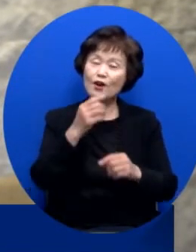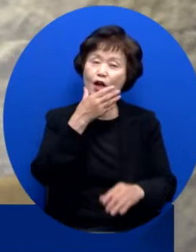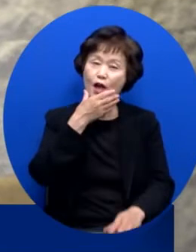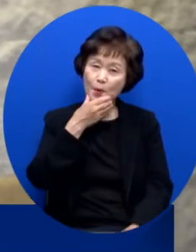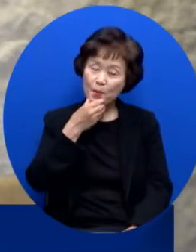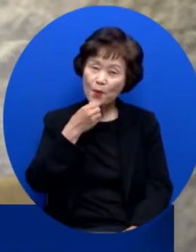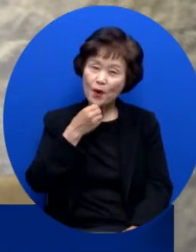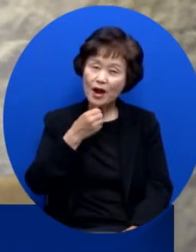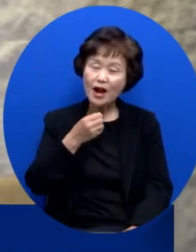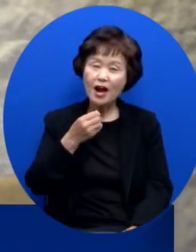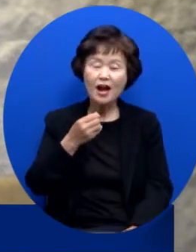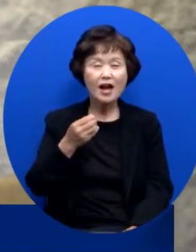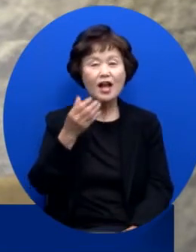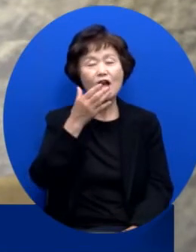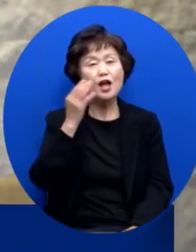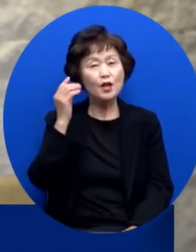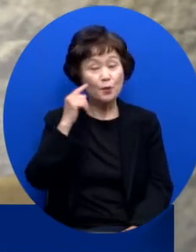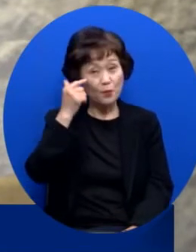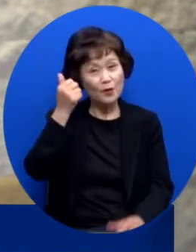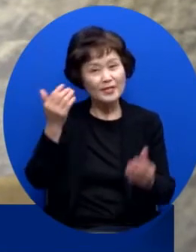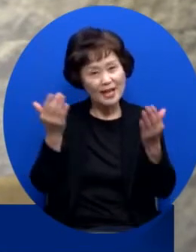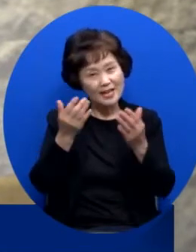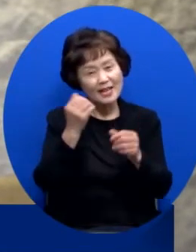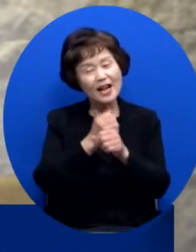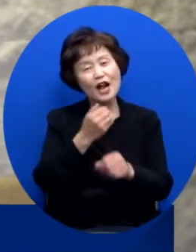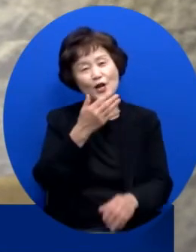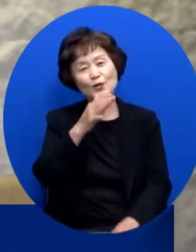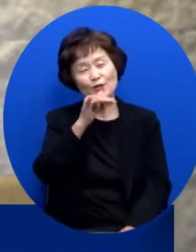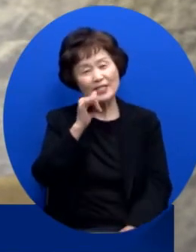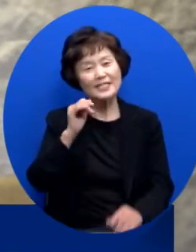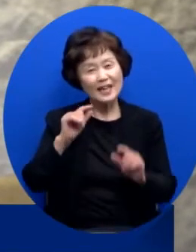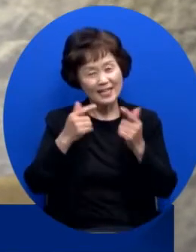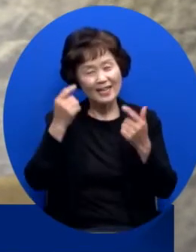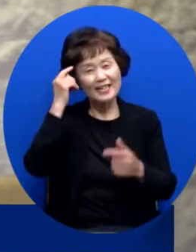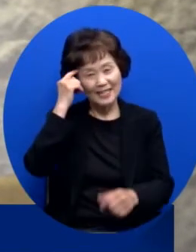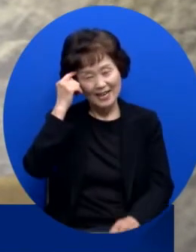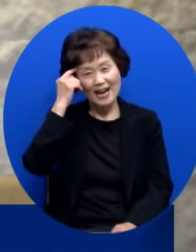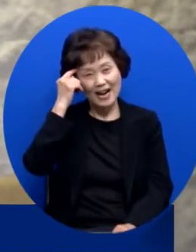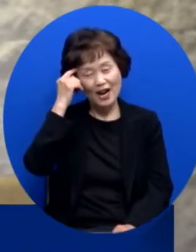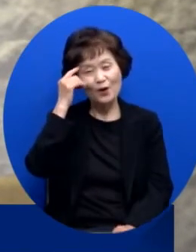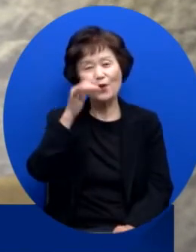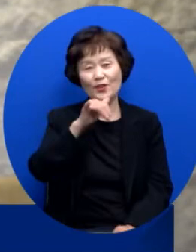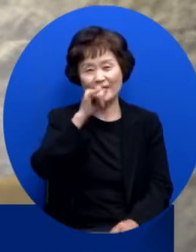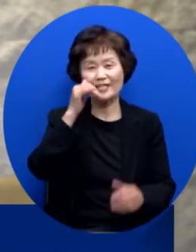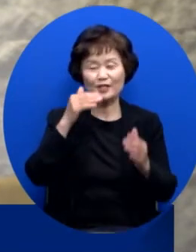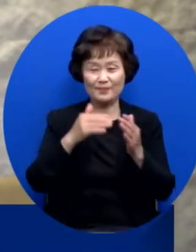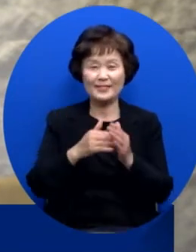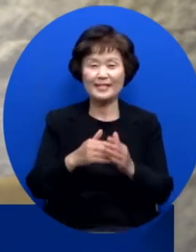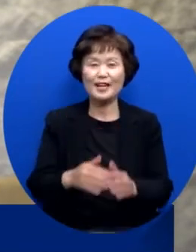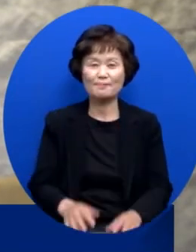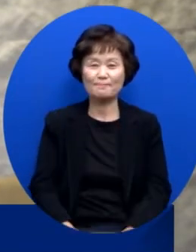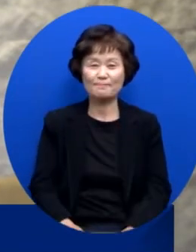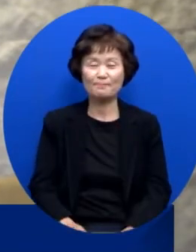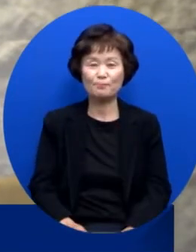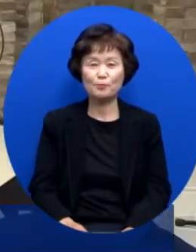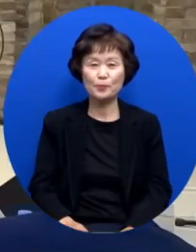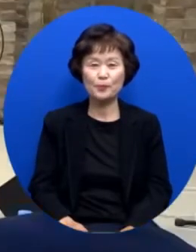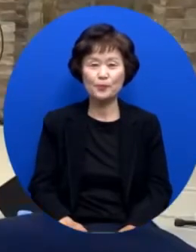있지 않을까 해서 그렇게 선교를 하고자 호프처치 호프트레이닝 PT샵 이렇게 운영을 하게